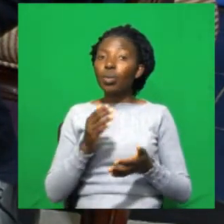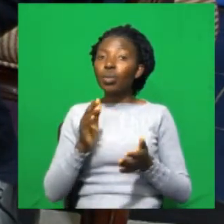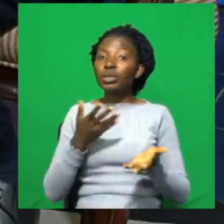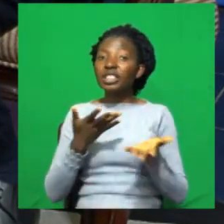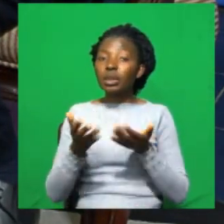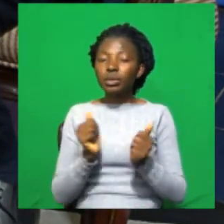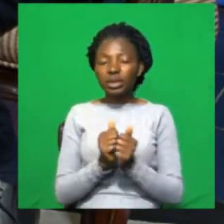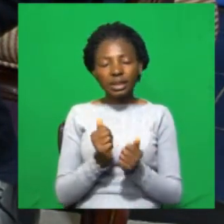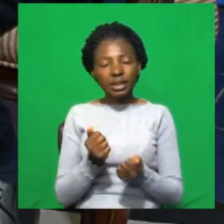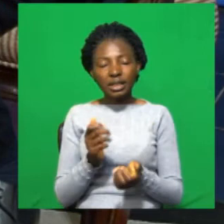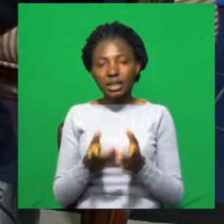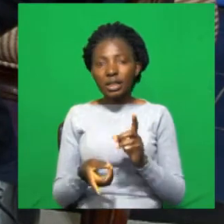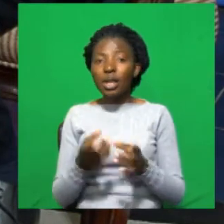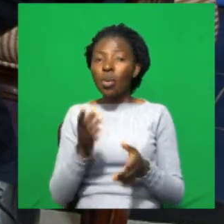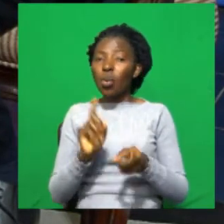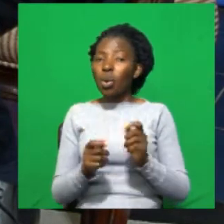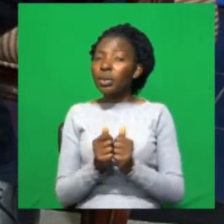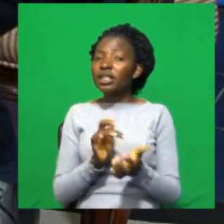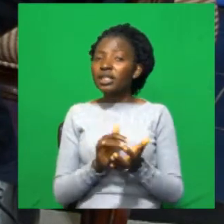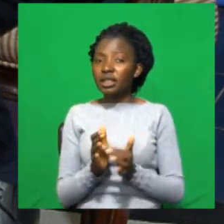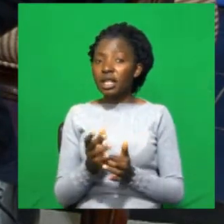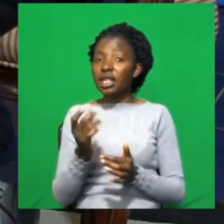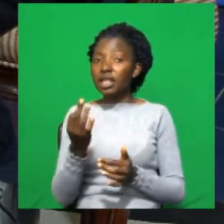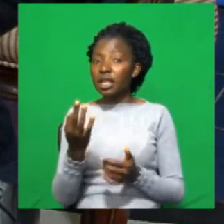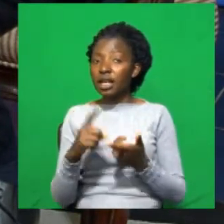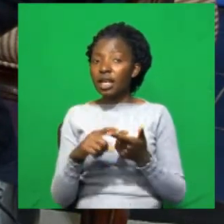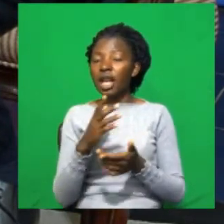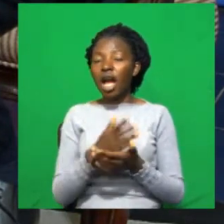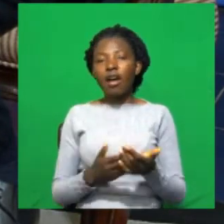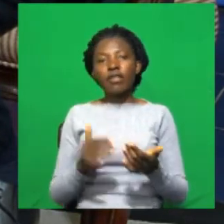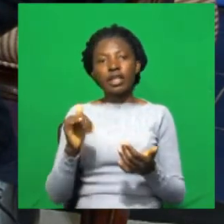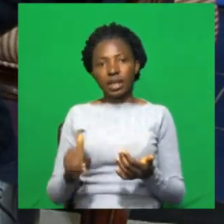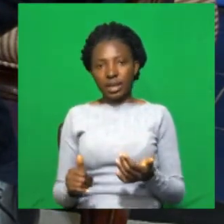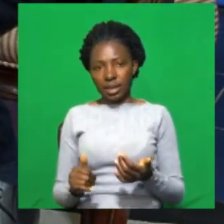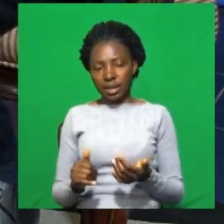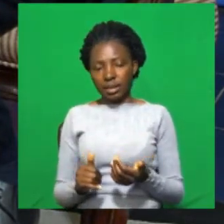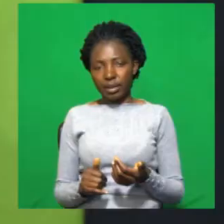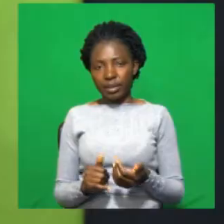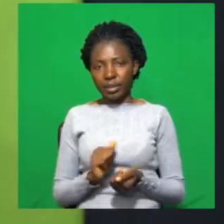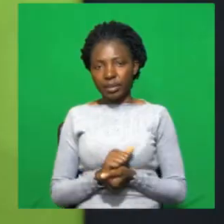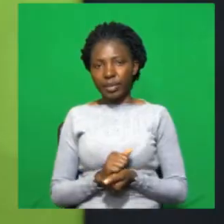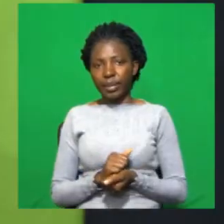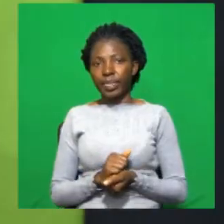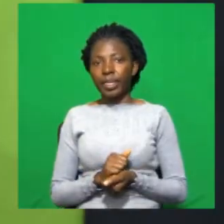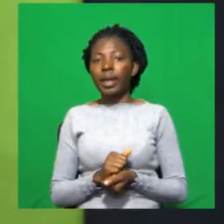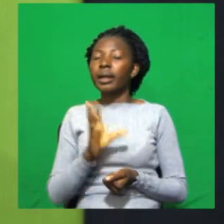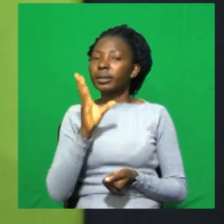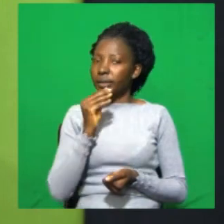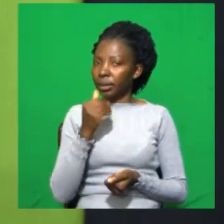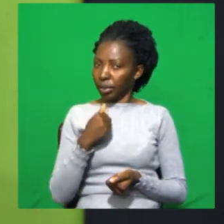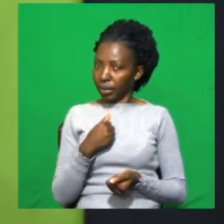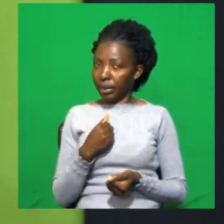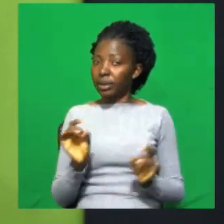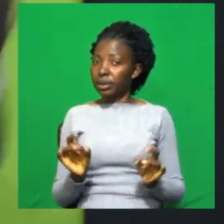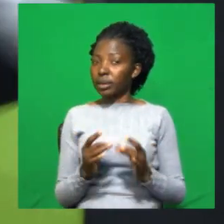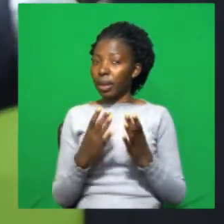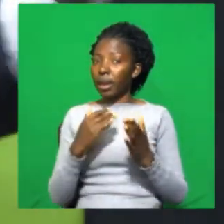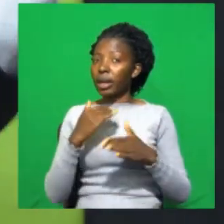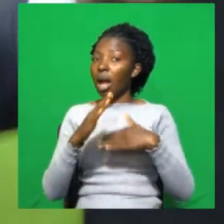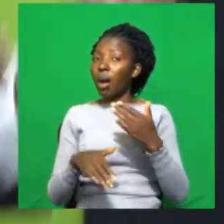kauya akafamba naye 3.5 years asi akazomupandukira. mirai ndoda kuti mutange ndikati tell me in brief